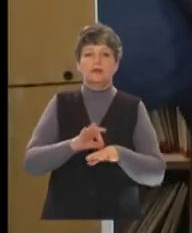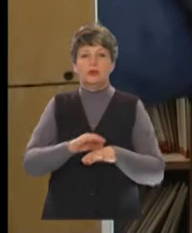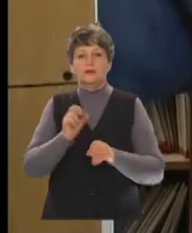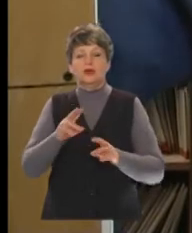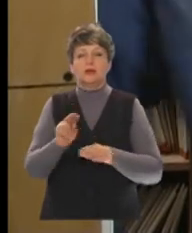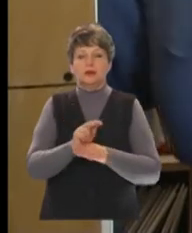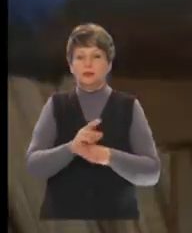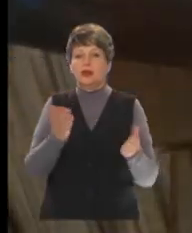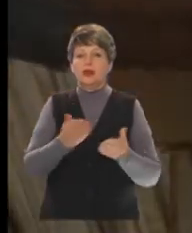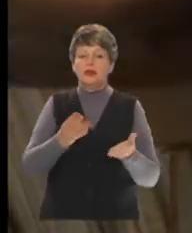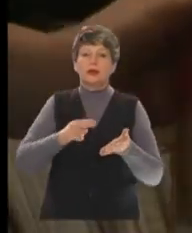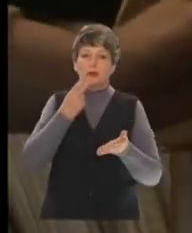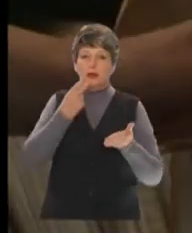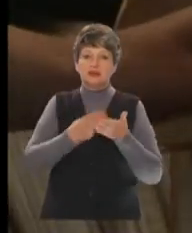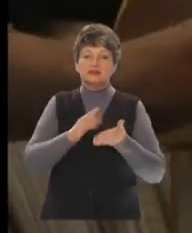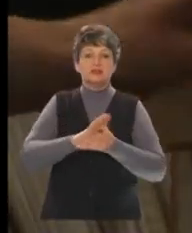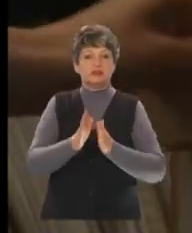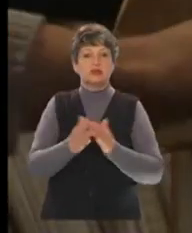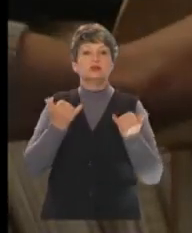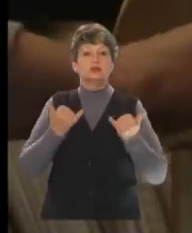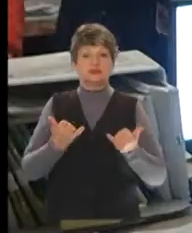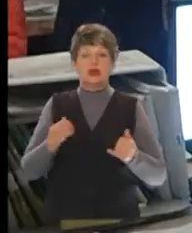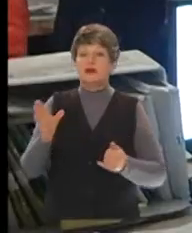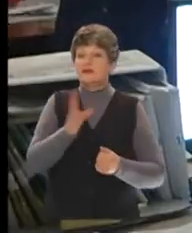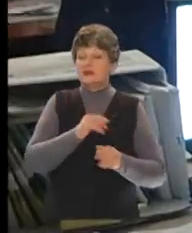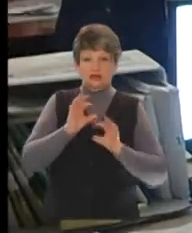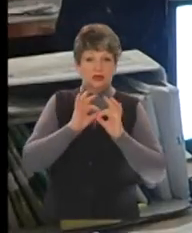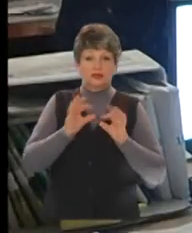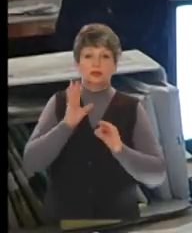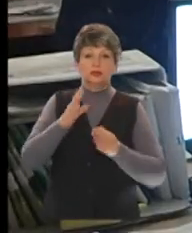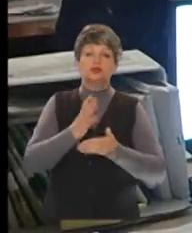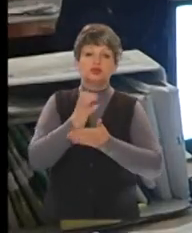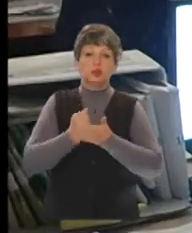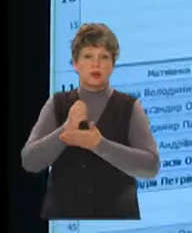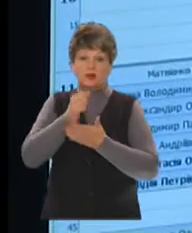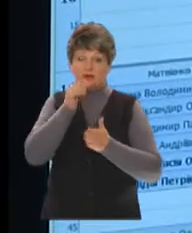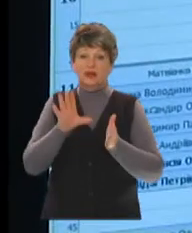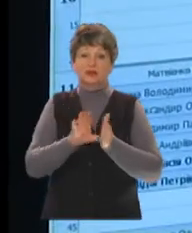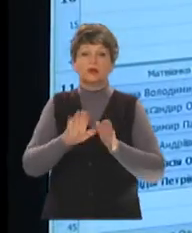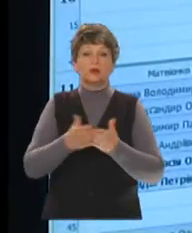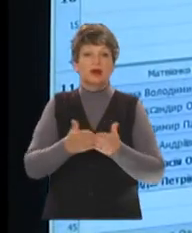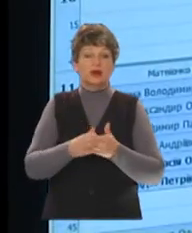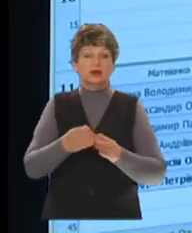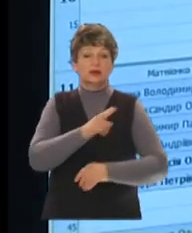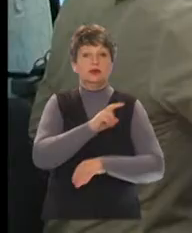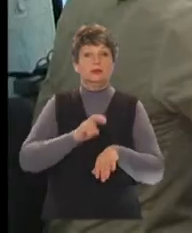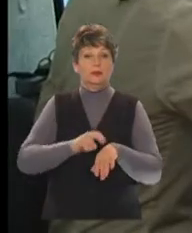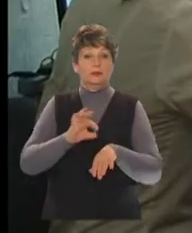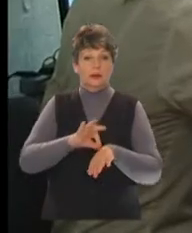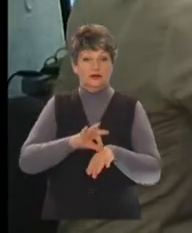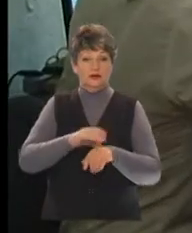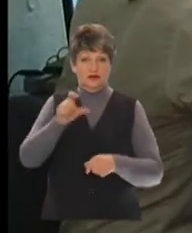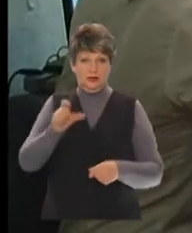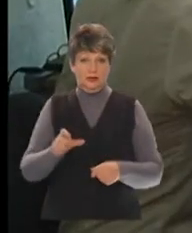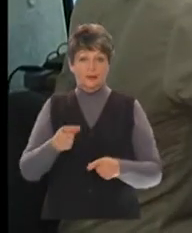хворів, як лікували, які показники стану на даний момент. Уся ця інформація зберігатиметься в електронній карті пацієнта. Сімейний